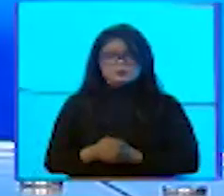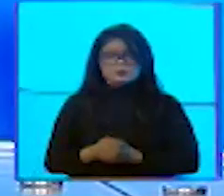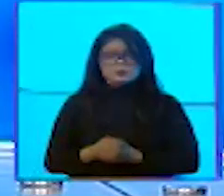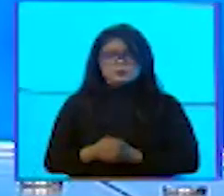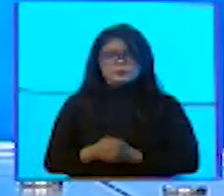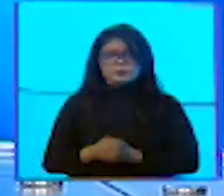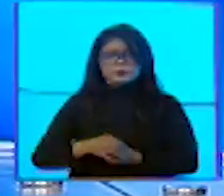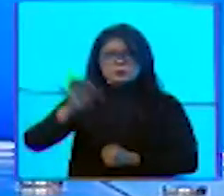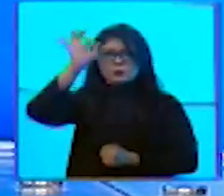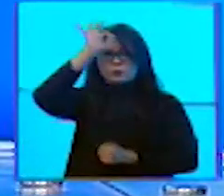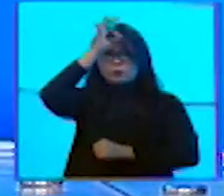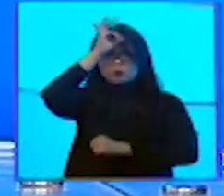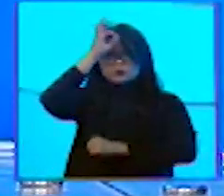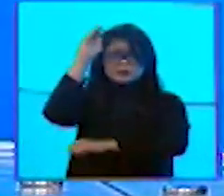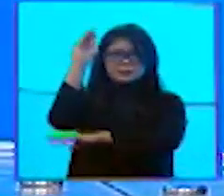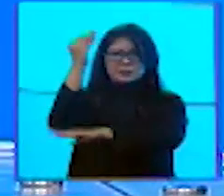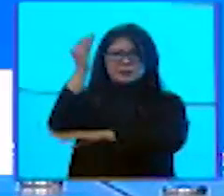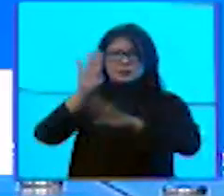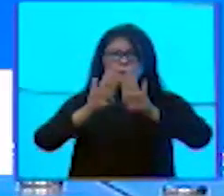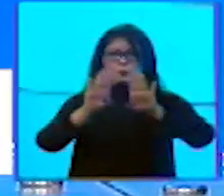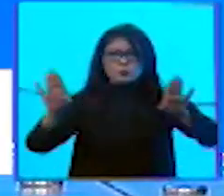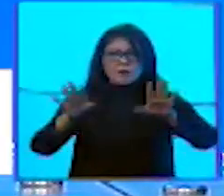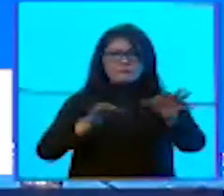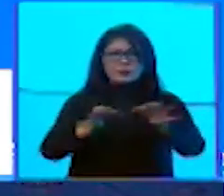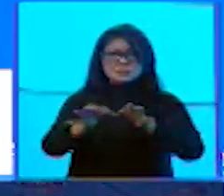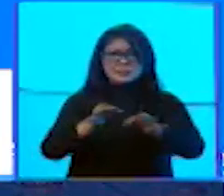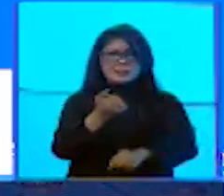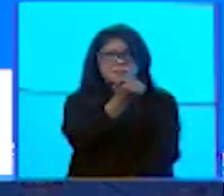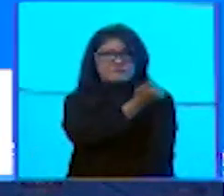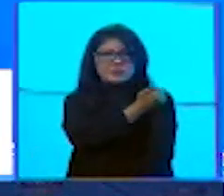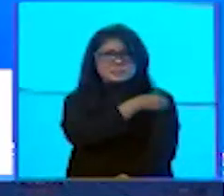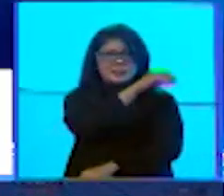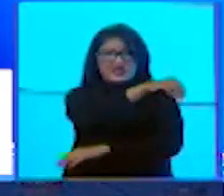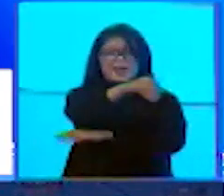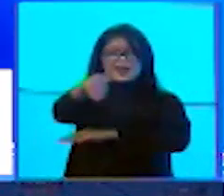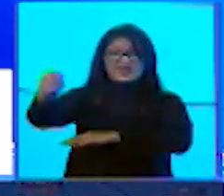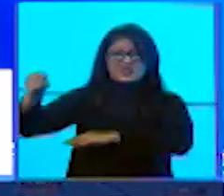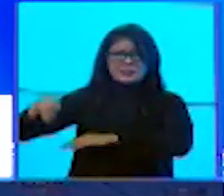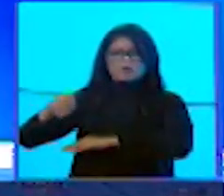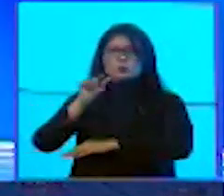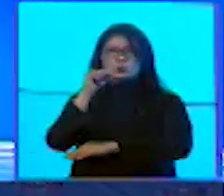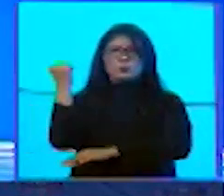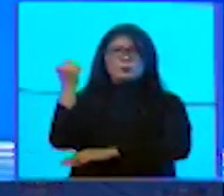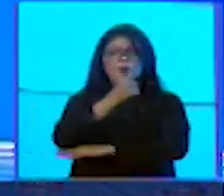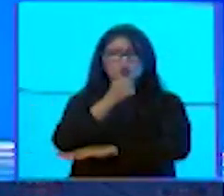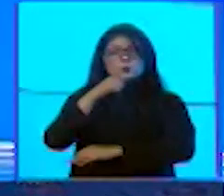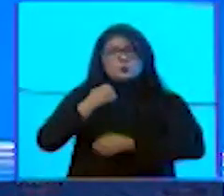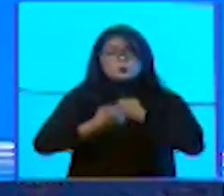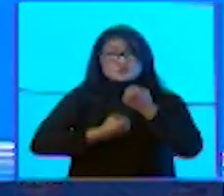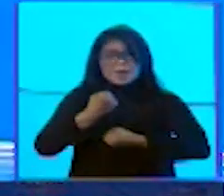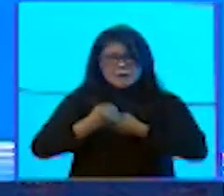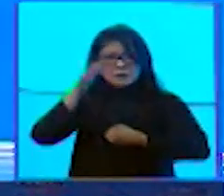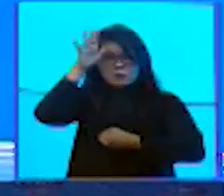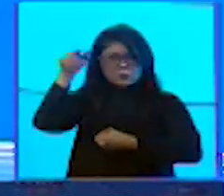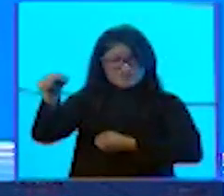Kita beralih ke informasi lain, Polda Metro Jaya membuka fasilitas vaksin keliling bagi pelaku usaha dan warga DKI Jakarta. Vaksinasi